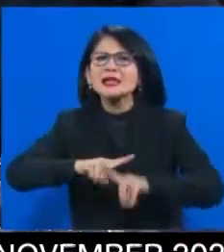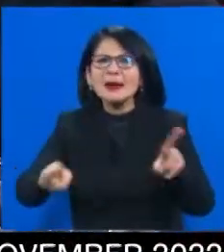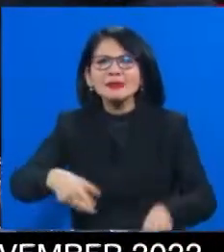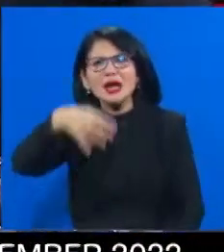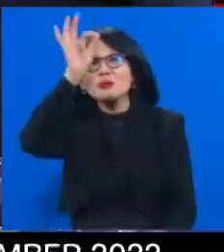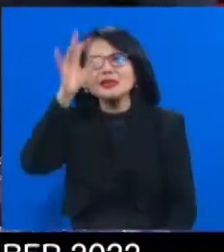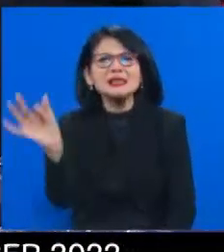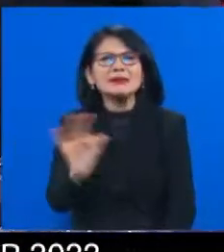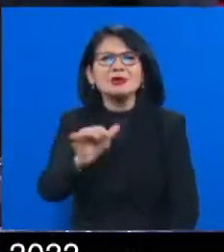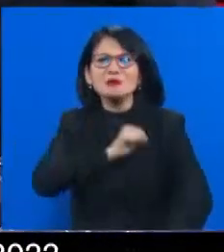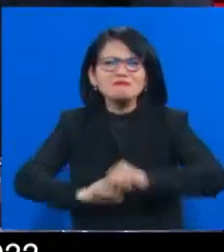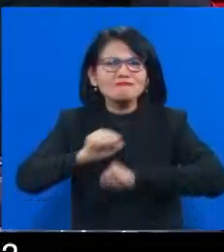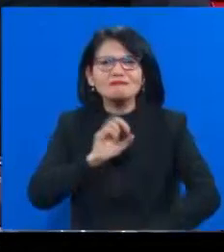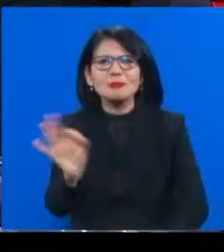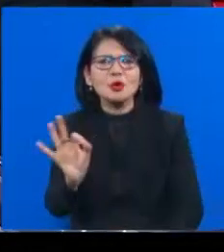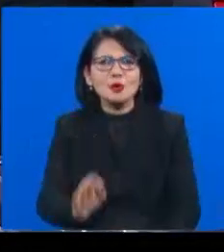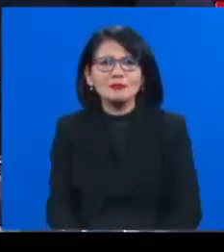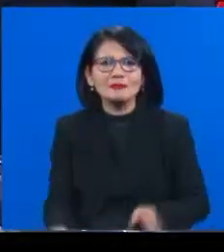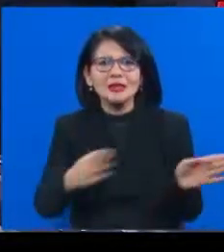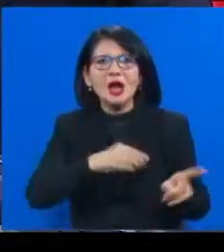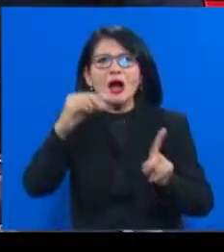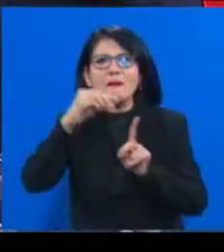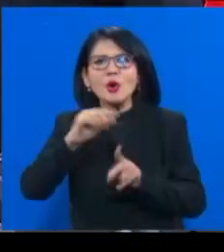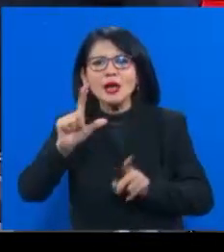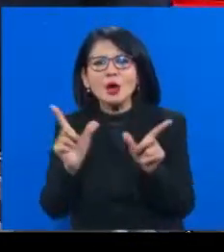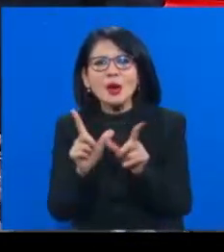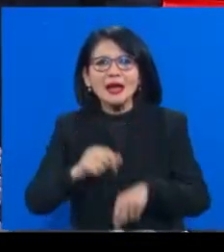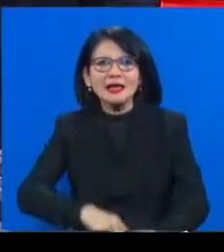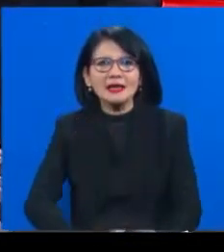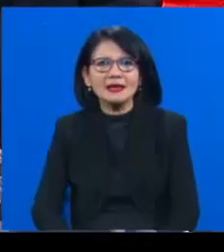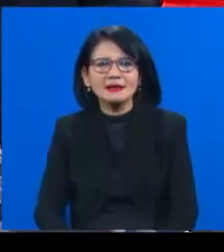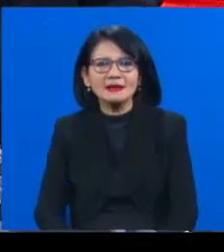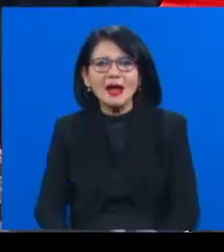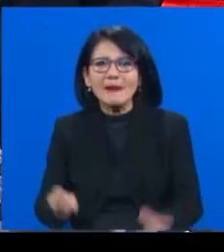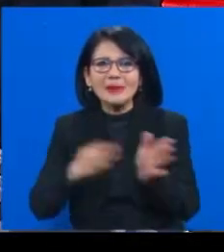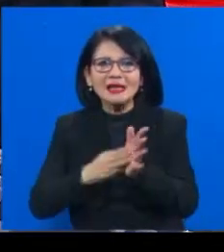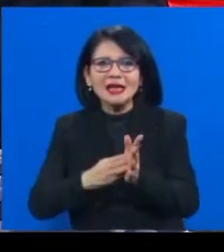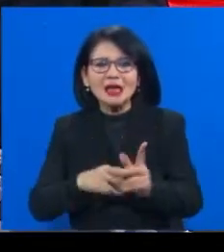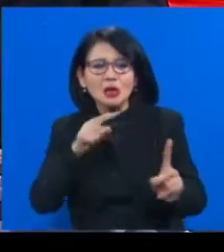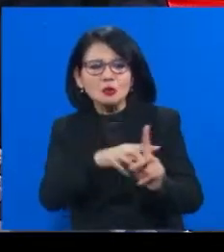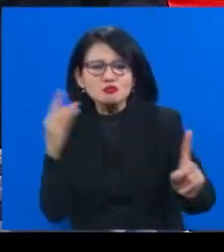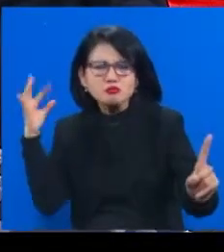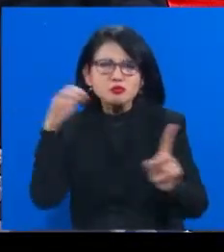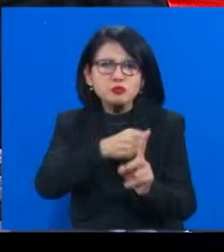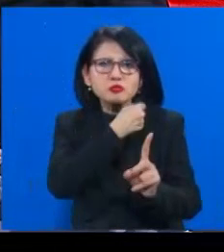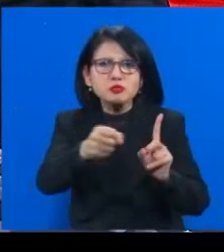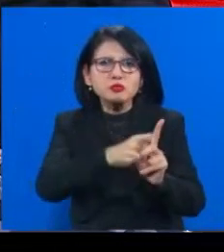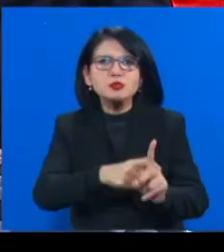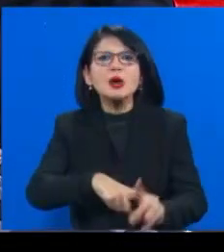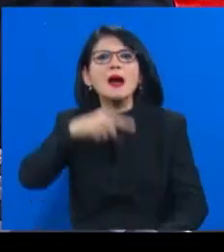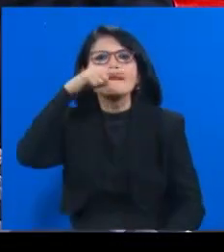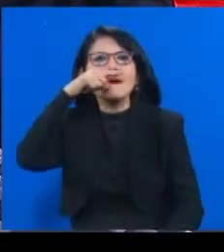lanjut dari pihak berwenang. Sementara di Polewali Mandar, seorang pelajar SMP dikeroyok belasan pelajar lain. Orang tua korban yang tidak